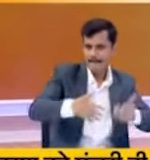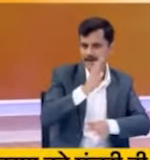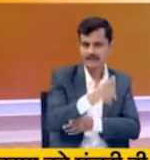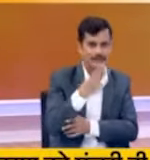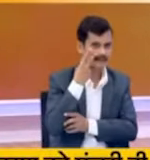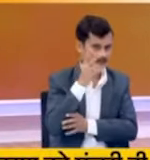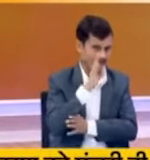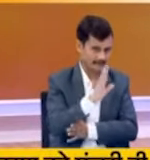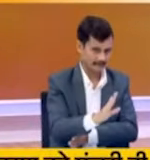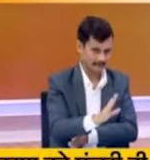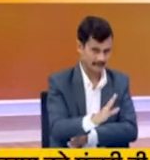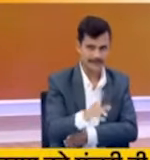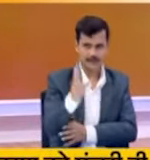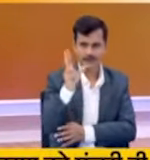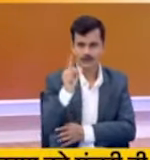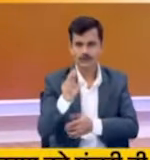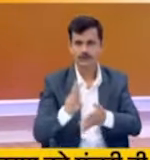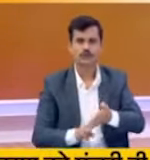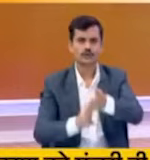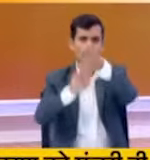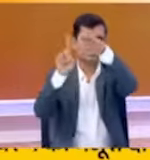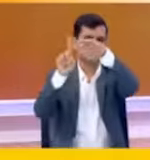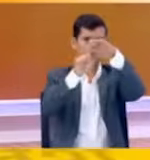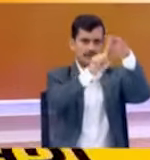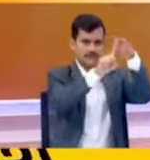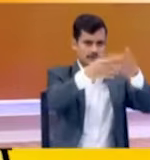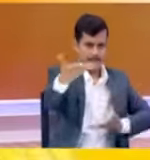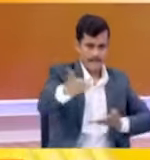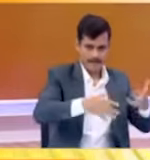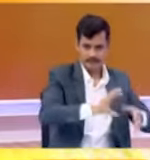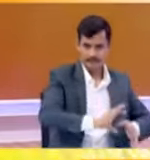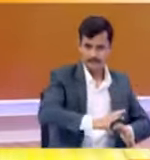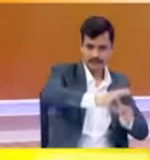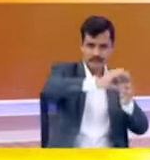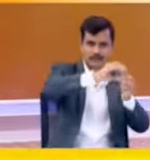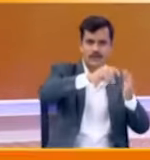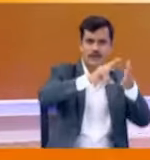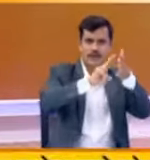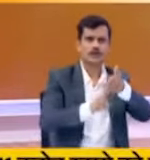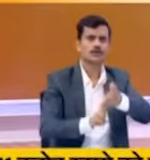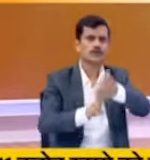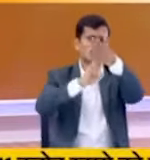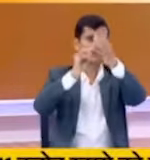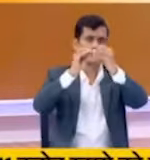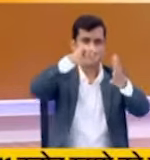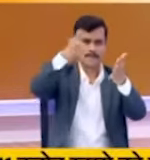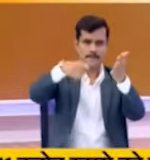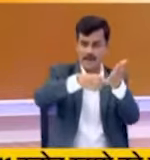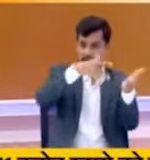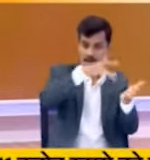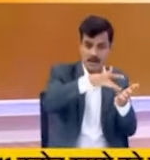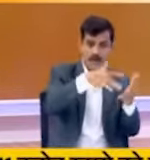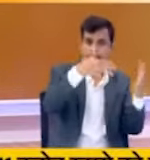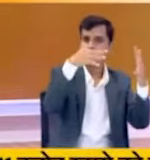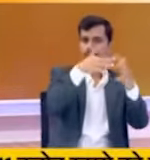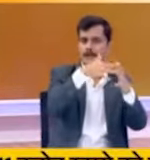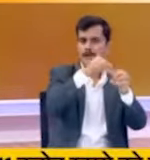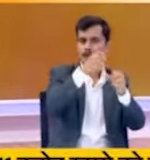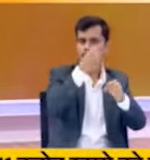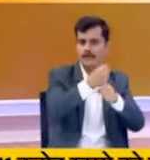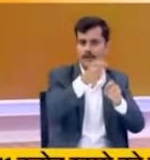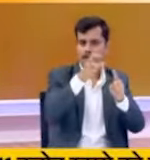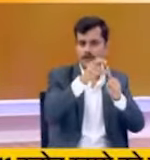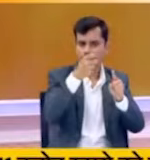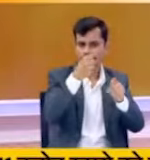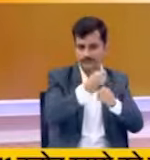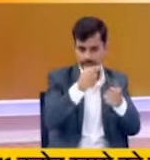है और नॉर्थ ईस्ट की कनेक्टिविटी वेस्ट बंगाल नॉर्थ बिहार इन सब की कनेक्टिविटी के लिए बागडोगरा बहुत इंपॉर्टेंट है